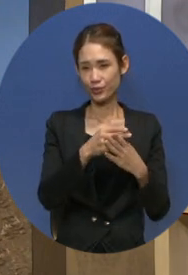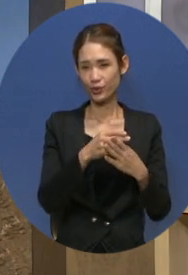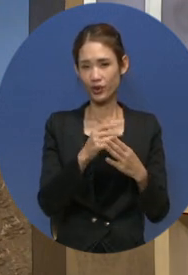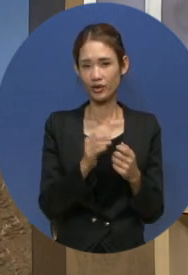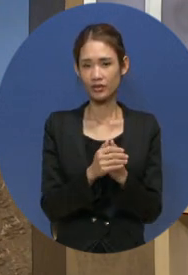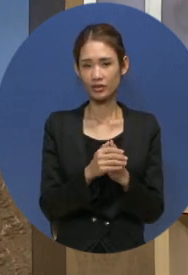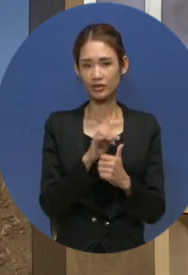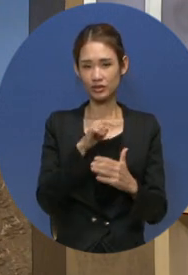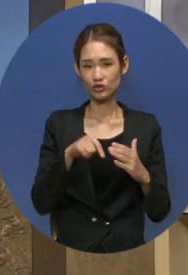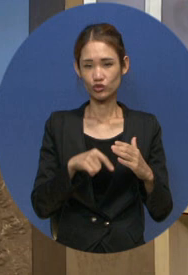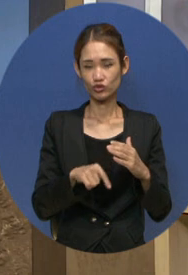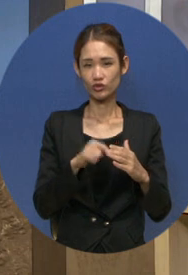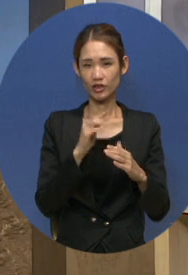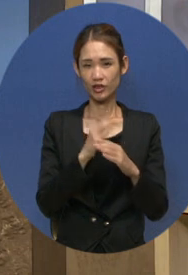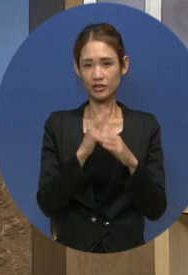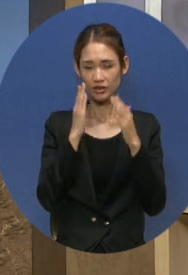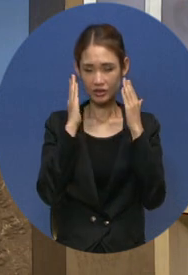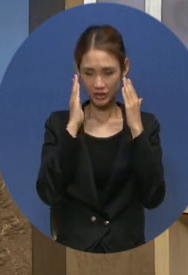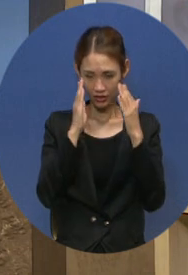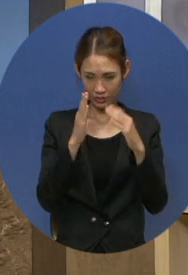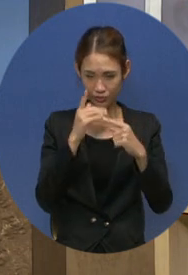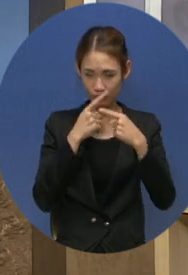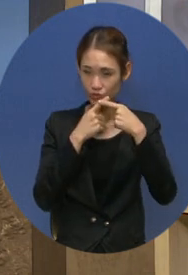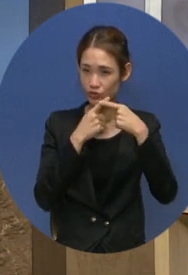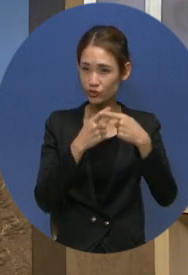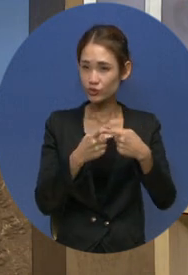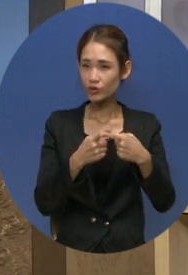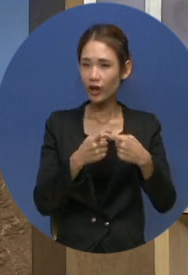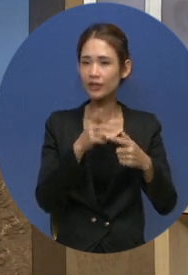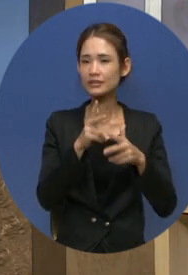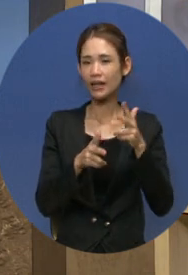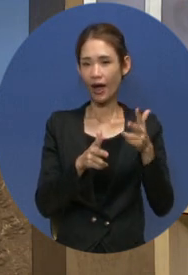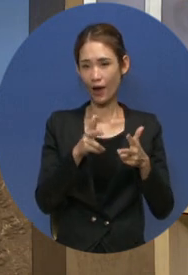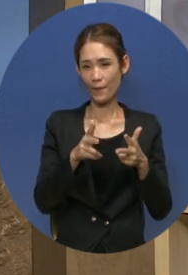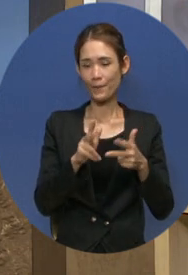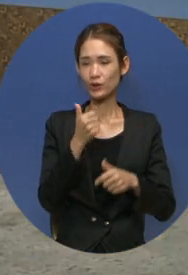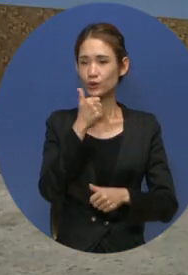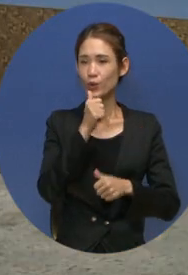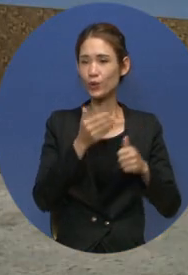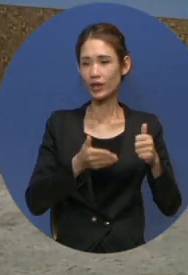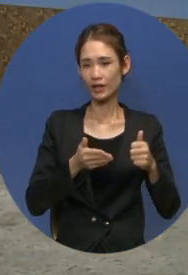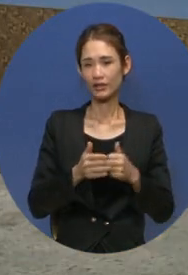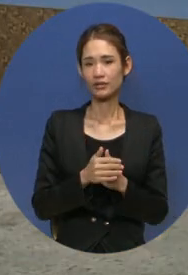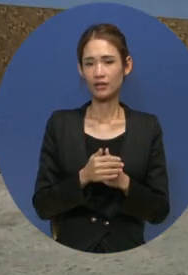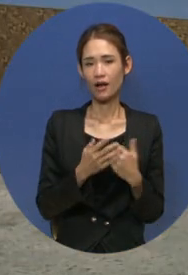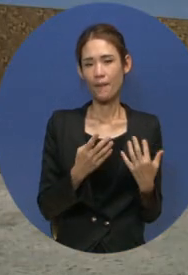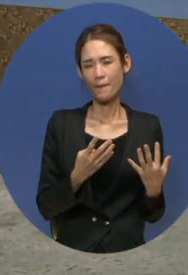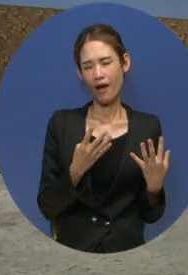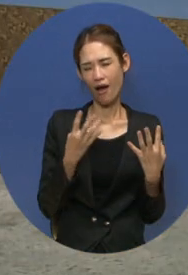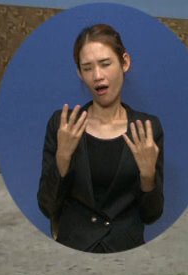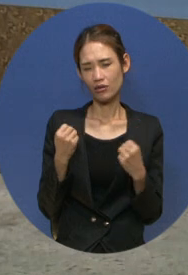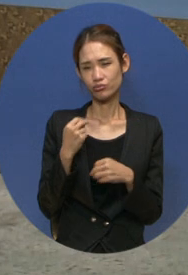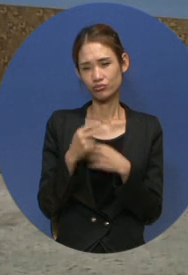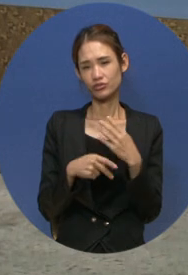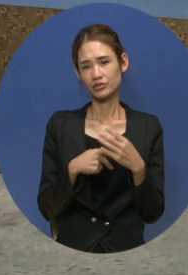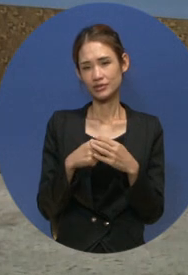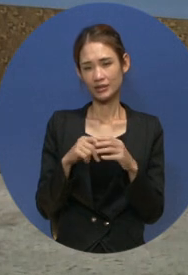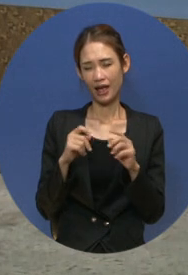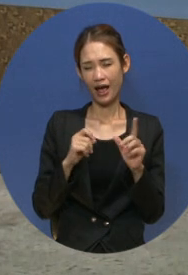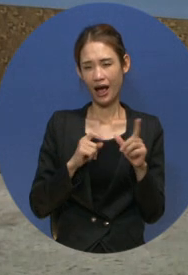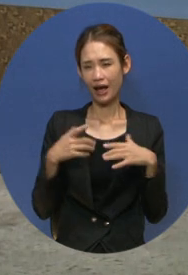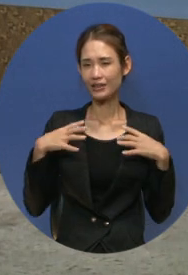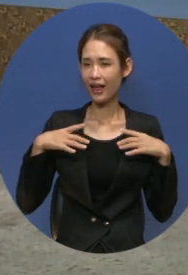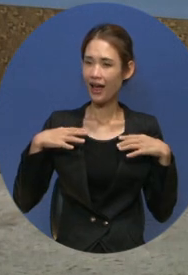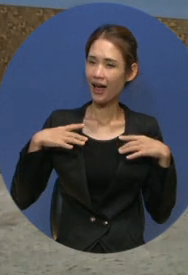그중에서 중점적으로 진행하고 계시는 사업이 있다면 소개 부탁드리겠습니다. 사실 많은 프로그램들을 다 자랑하고 싶거든요.